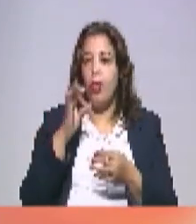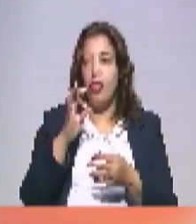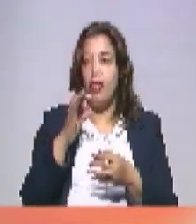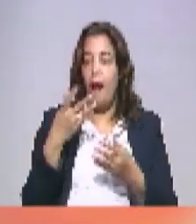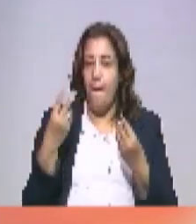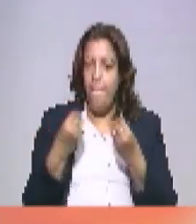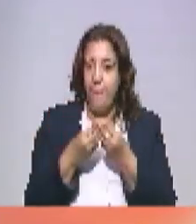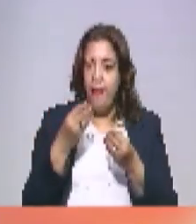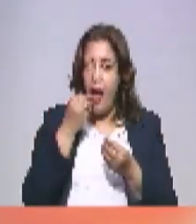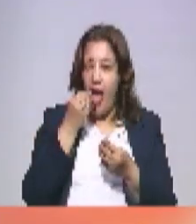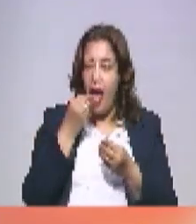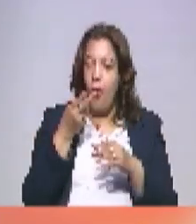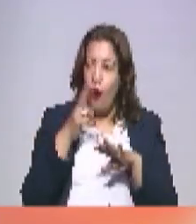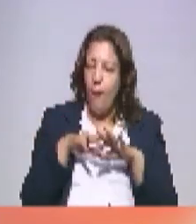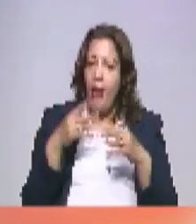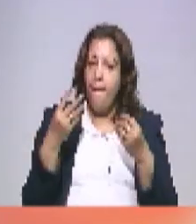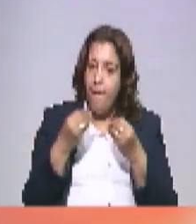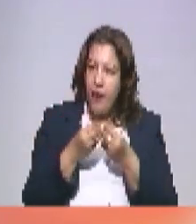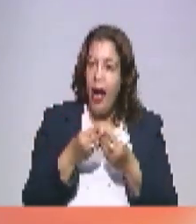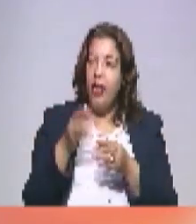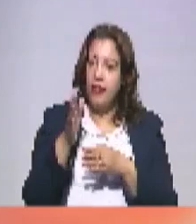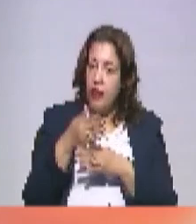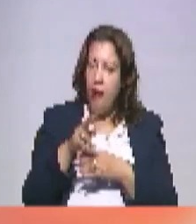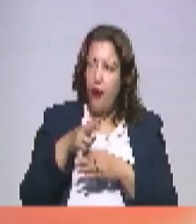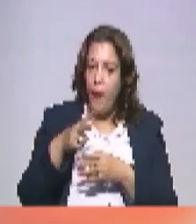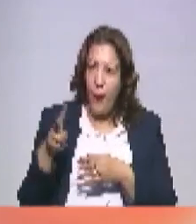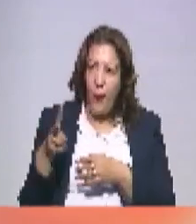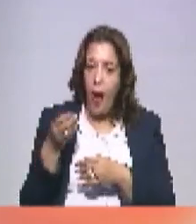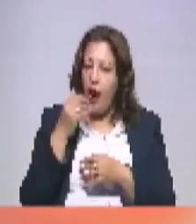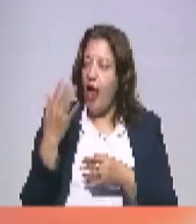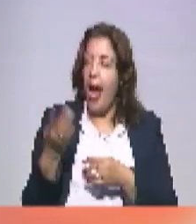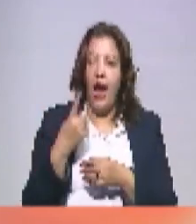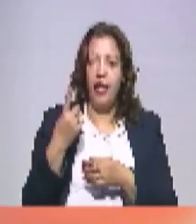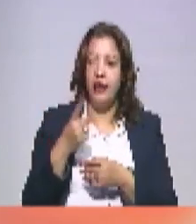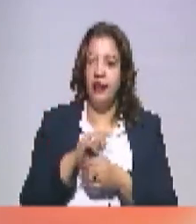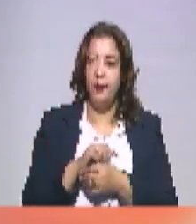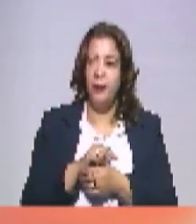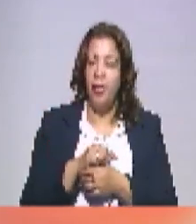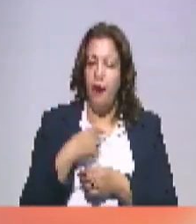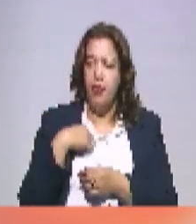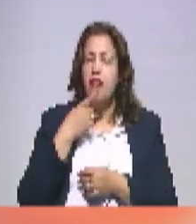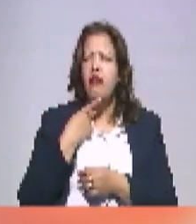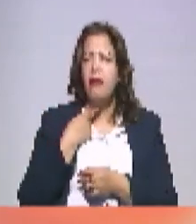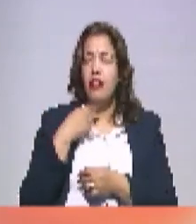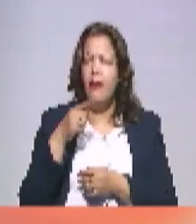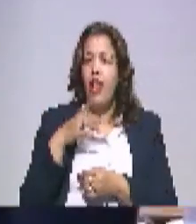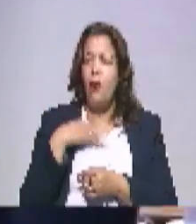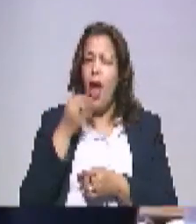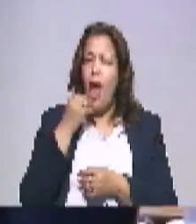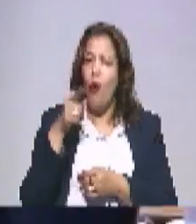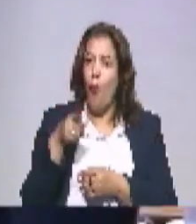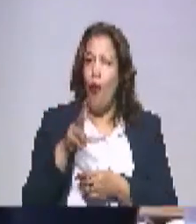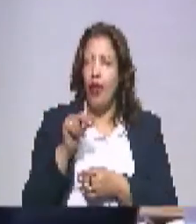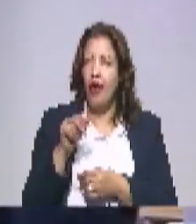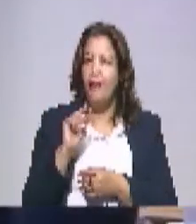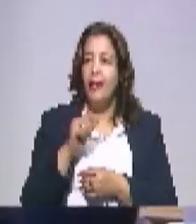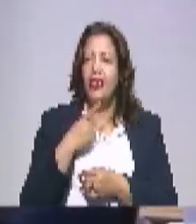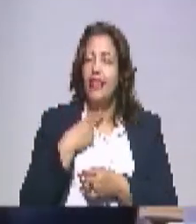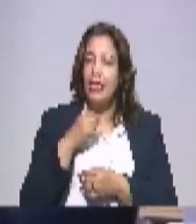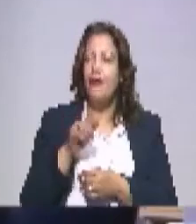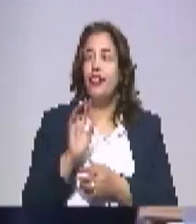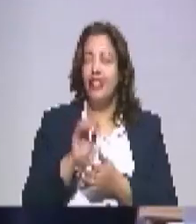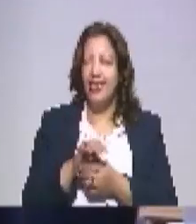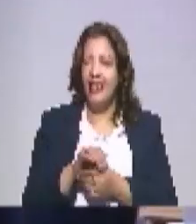الاكل وبيتحط جنب السمك جنب اي حاجه يعني، عشان ايه يعني يقول لك انا ايه نفسي رايحه بس اجيبها. ايوه يعني اجيب نفسي